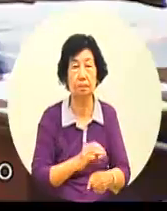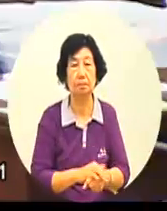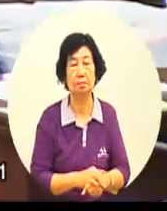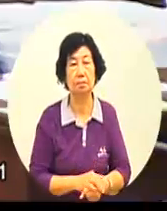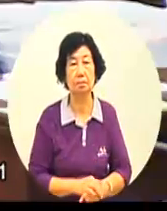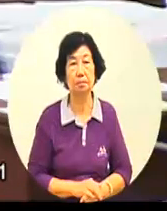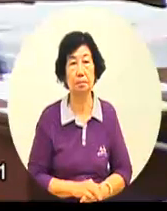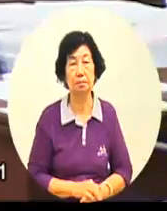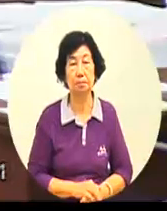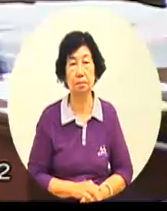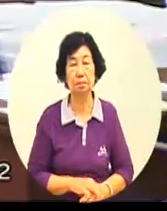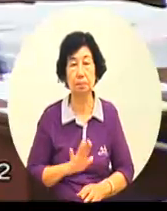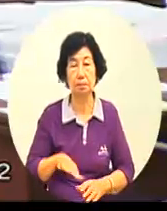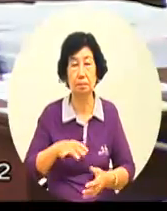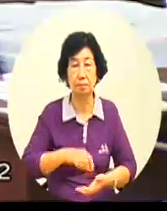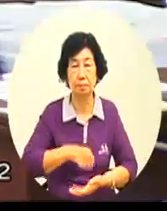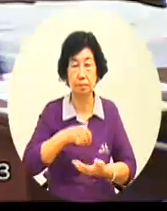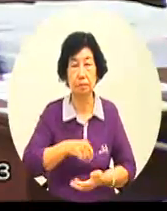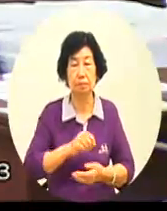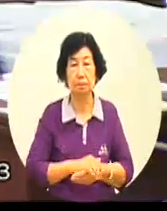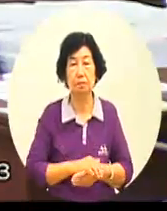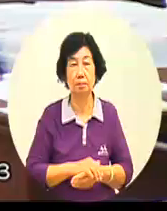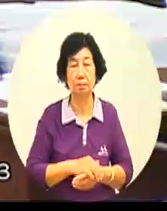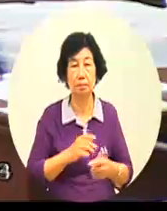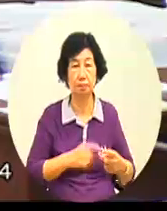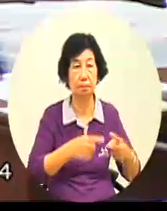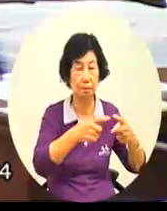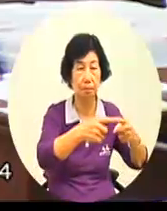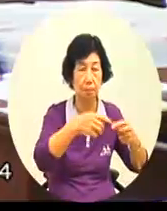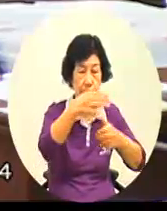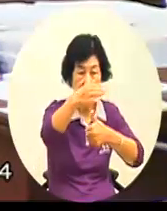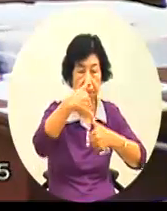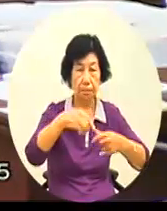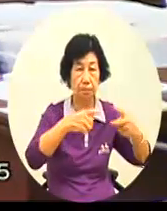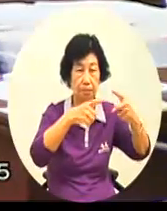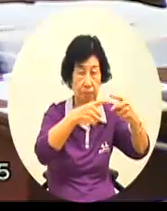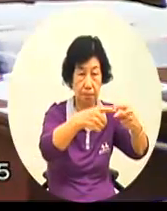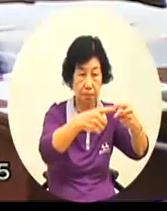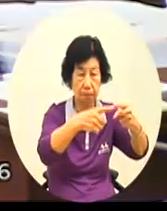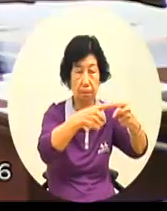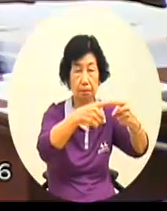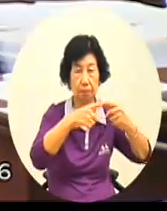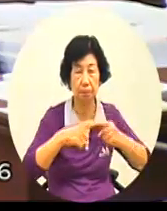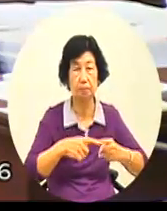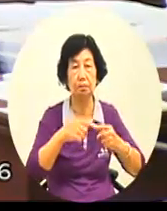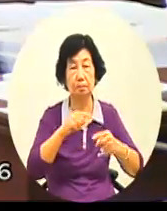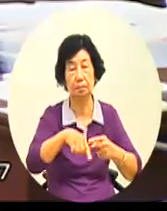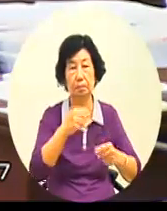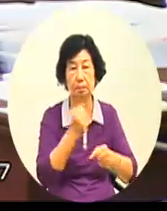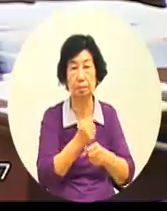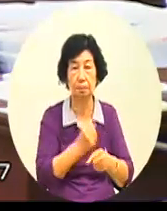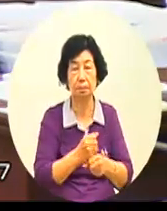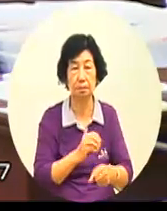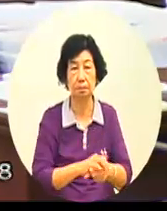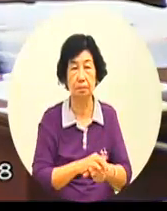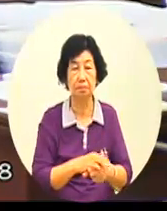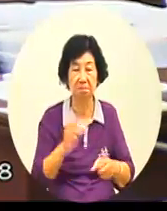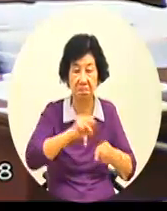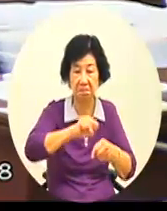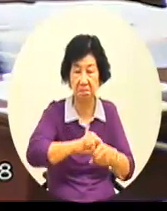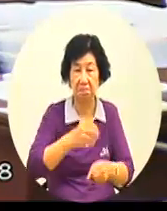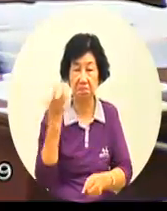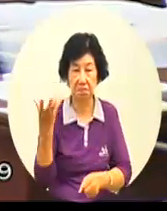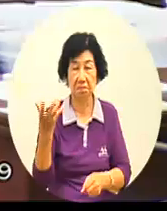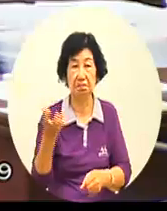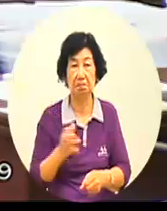席在担心的就是在人力的招募这个部分哈，会担心在这个量扩大之后，我们